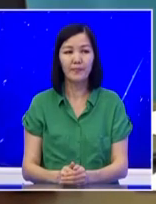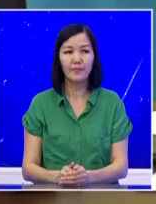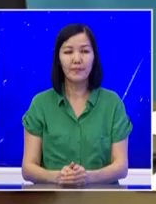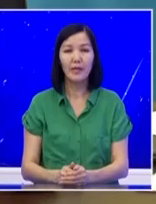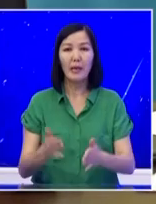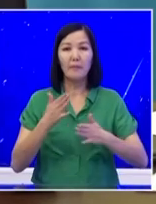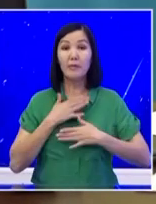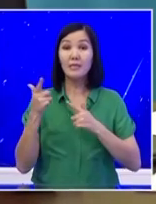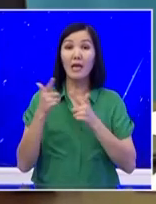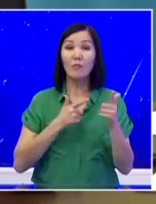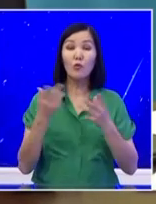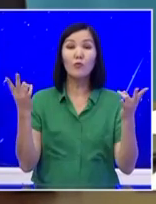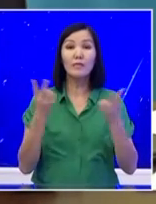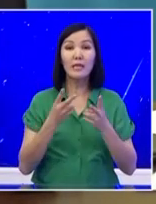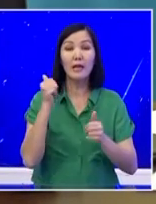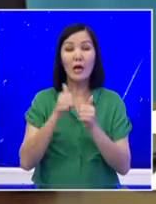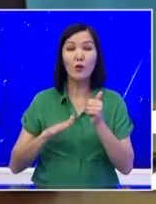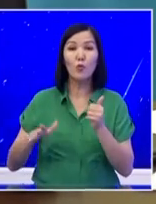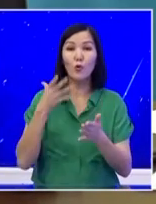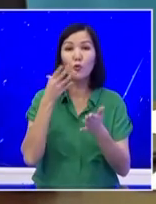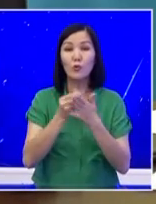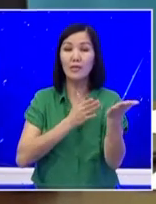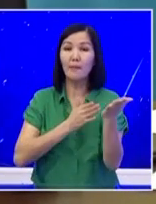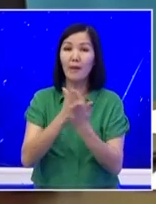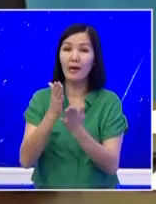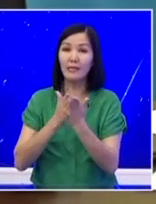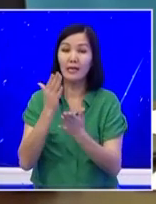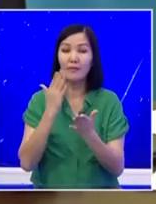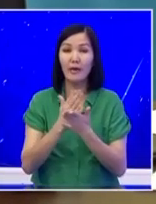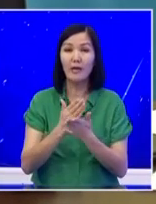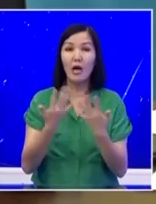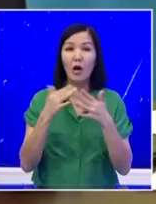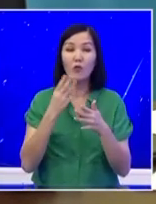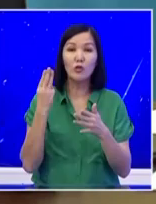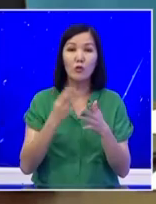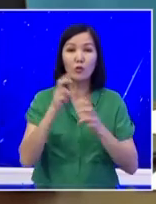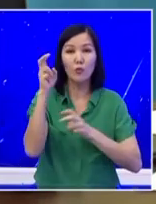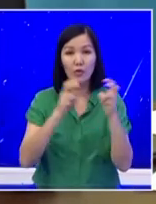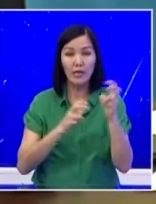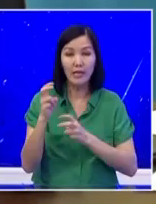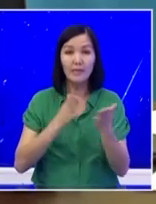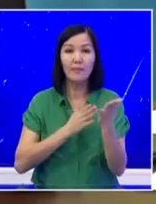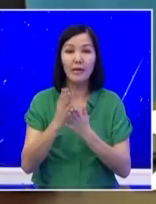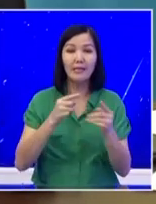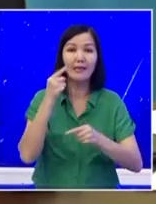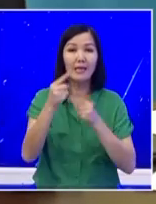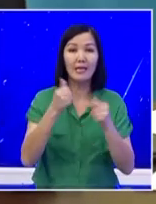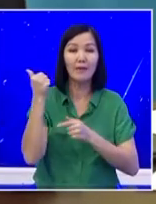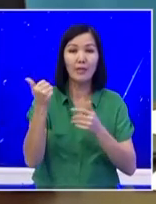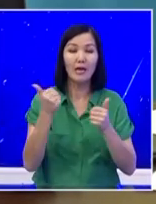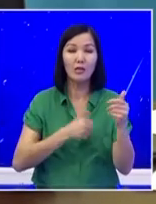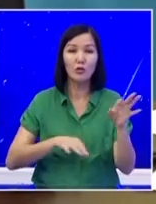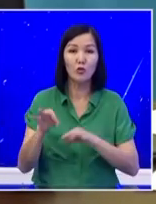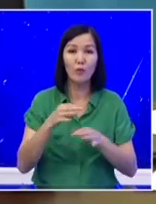Біз дайын болуымыз керек. Әр өңірдің өзіндік бағыттары болады. Біздік ауыл шаруашылығы мен өнеркәсіп бағыты. Сондықтан келер аптаға дейін жобаларың